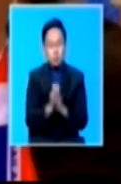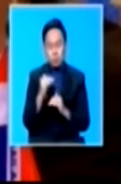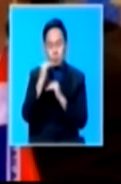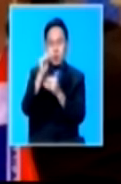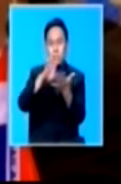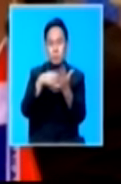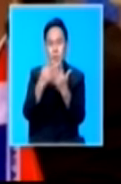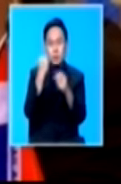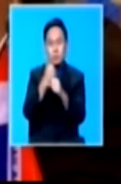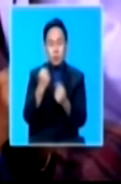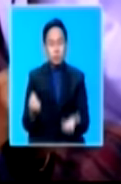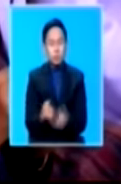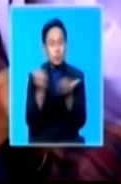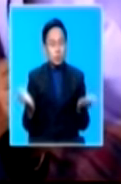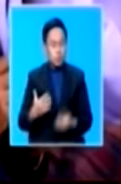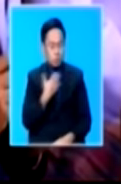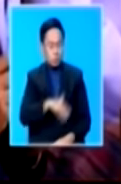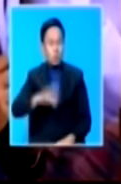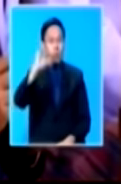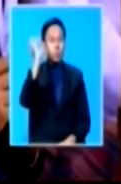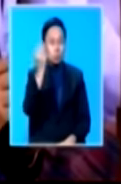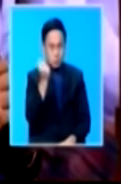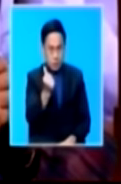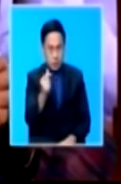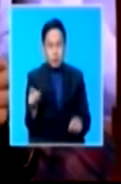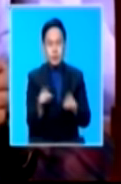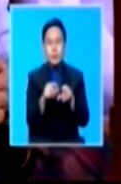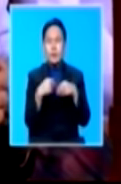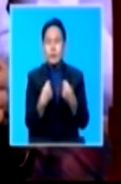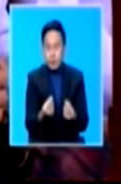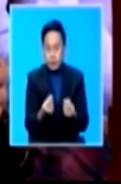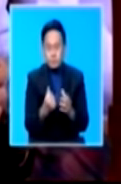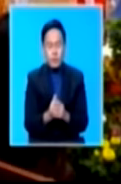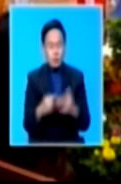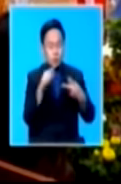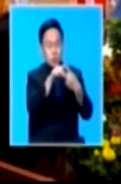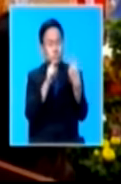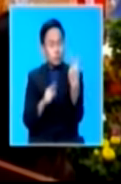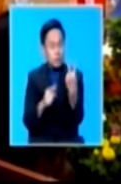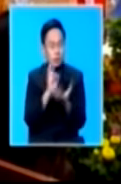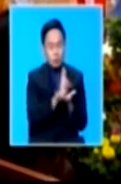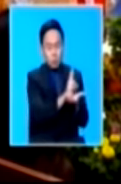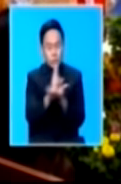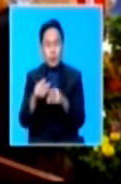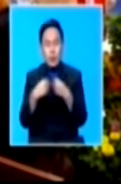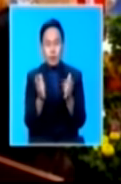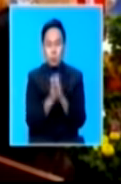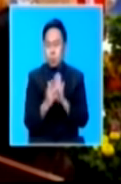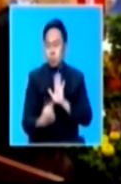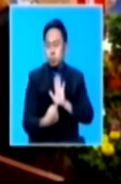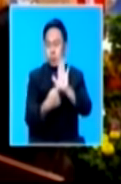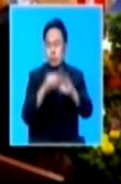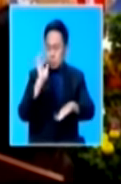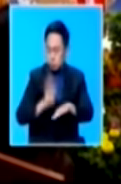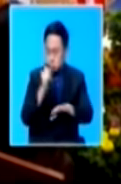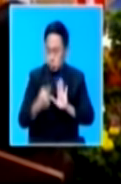ภาพและนโยบายสาธารณะของโลกนะครับซึ่งนับว่าทั้งสองท่านนั้นได้สร้างผลงานอันมีคุณค่าแก่ม